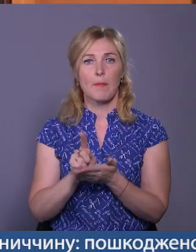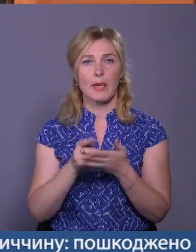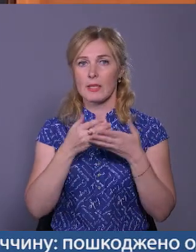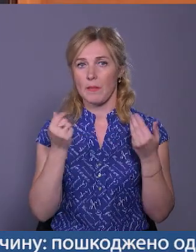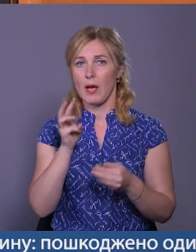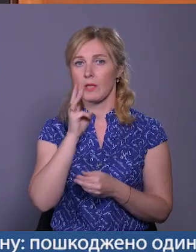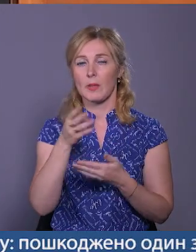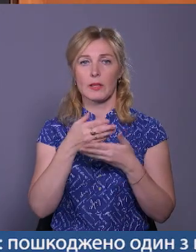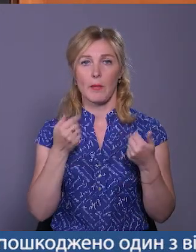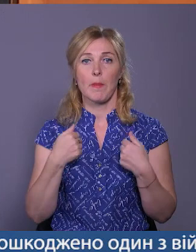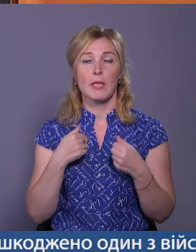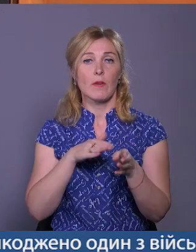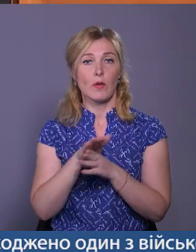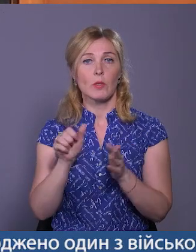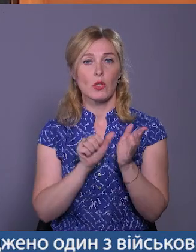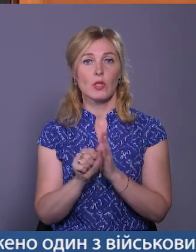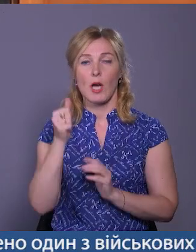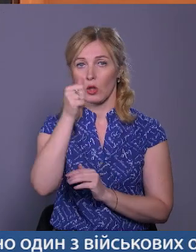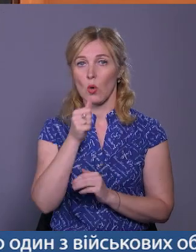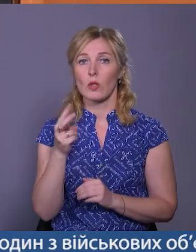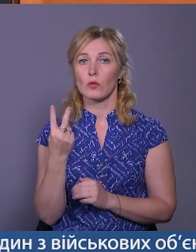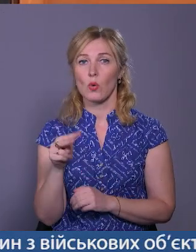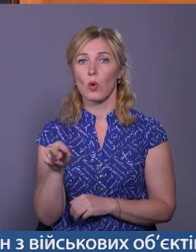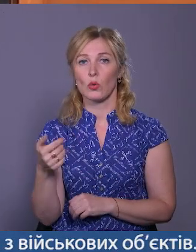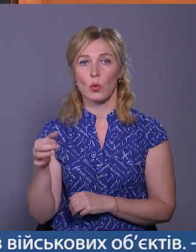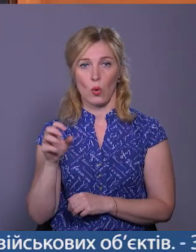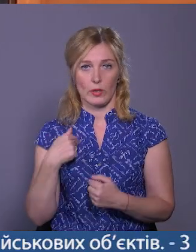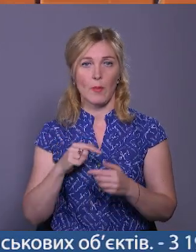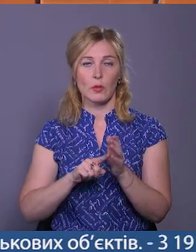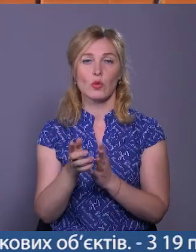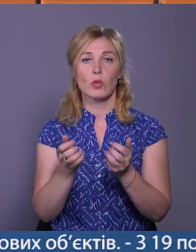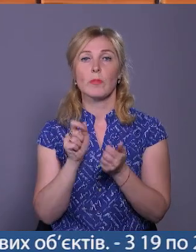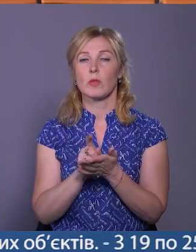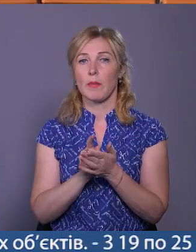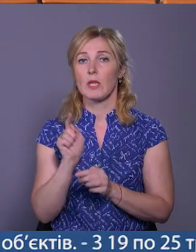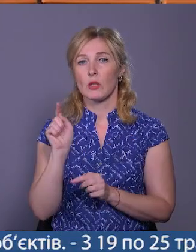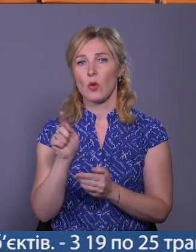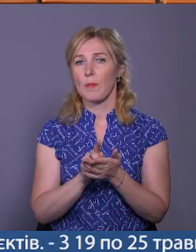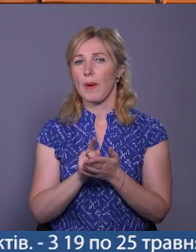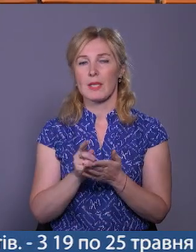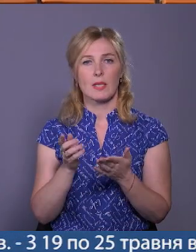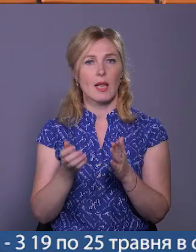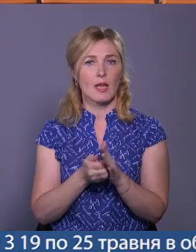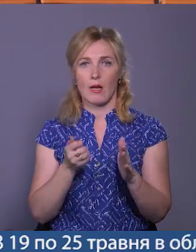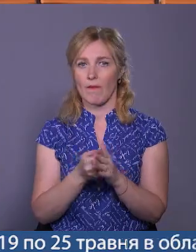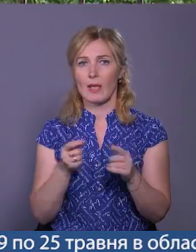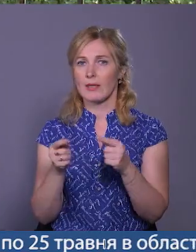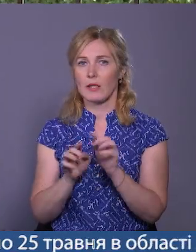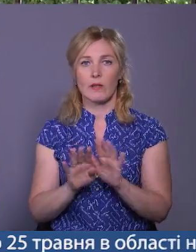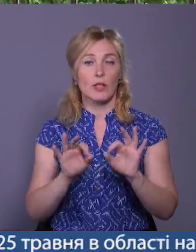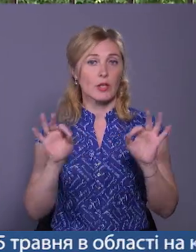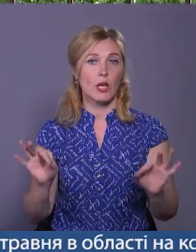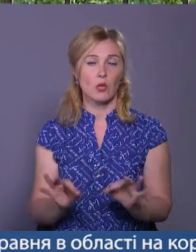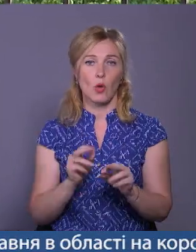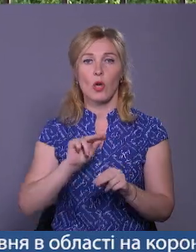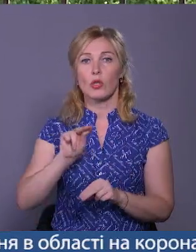мені буде 60 років другого лютого тоді вже начну получати пенсію все одно не хватить Ні не квартиру ні на що